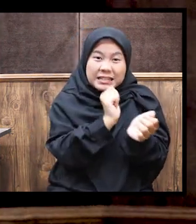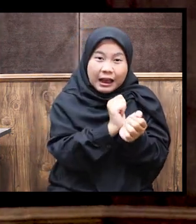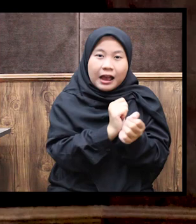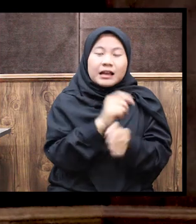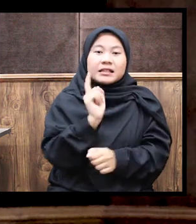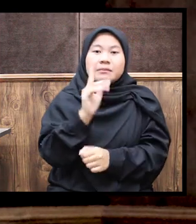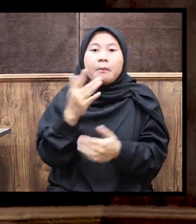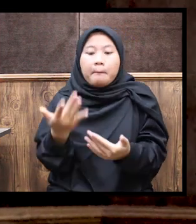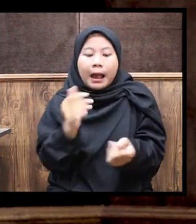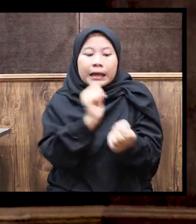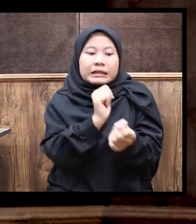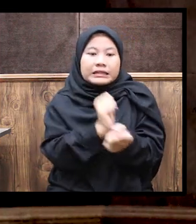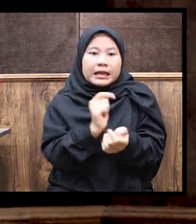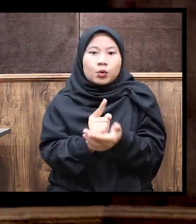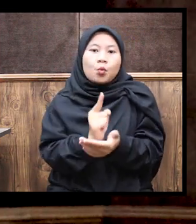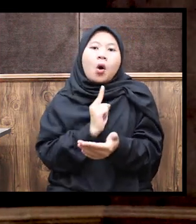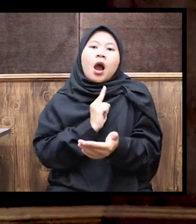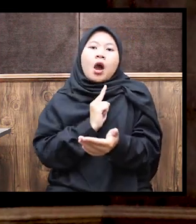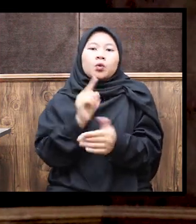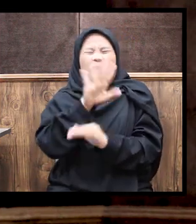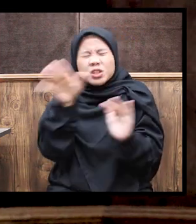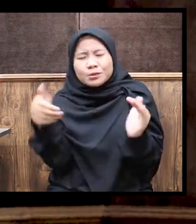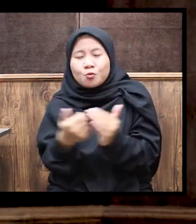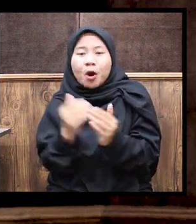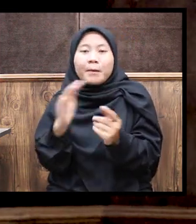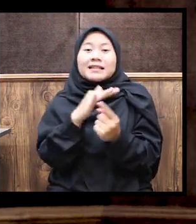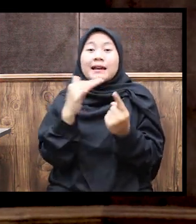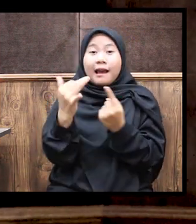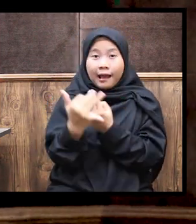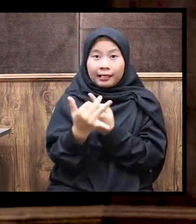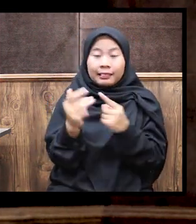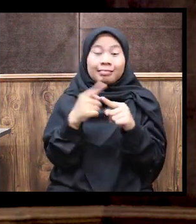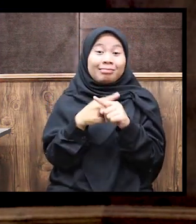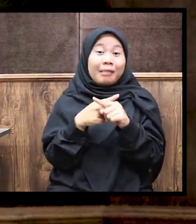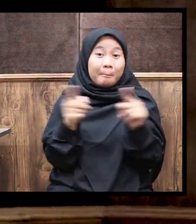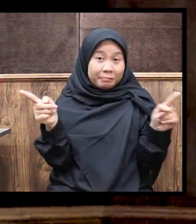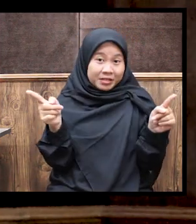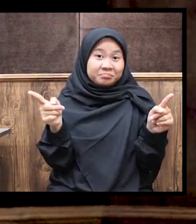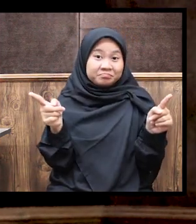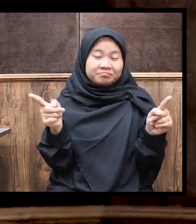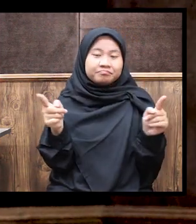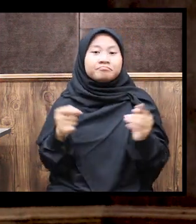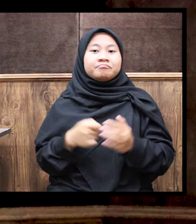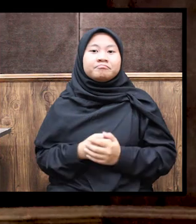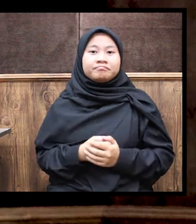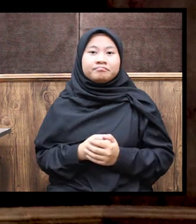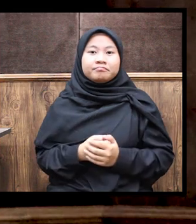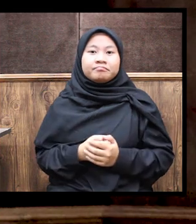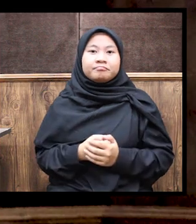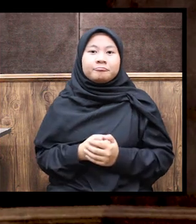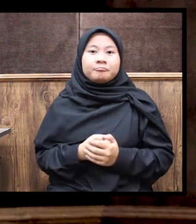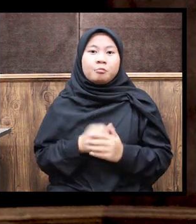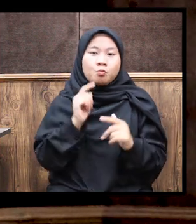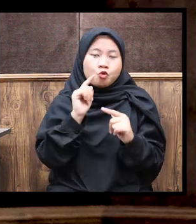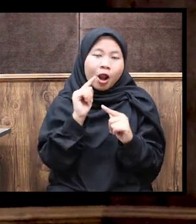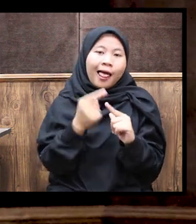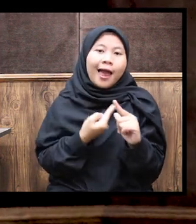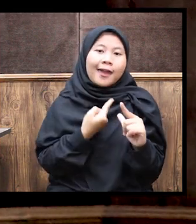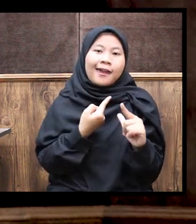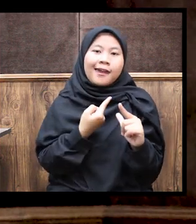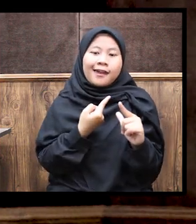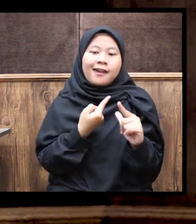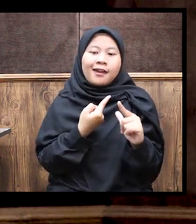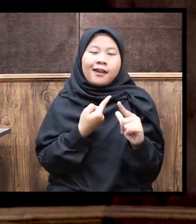semua masyarakat Sebenarnya bukan hanya penyarang disabilitas tapi kita sekarang ini mulai ee menjadi